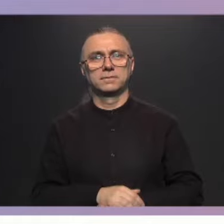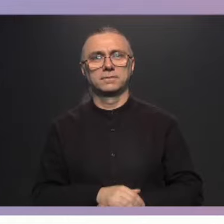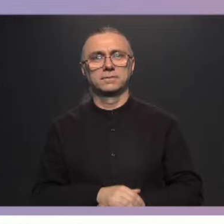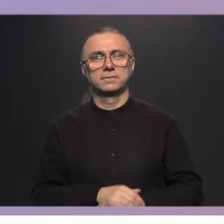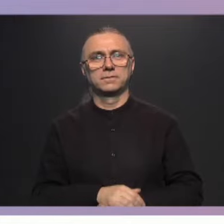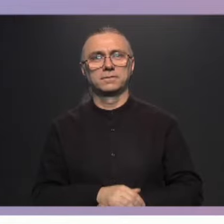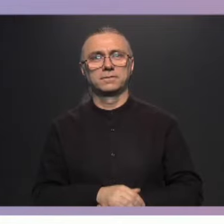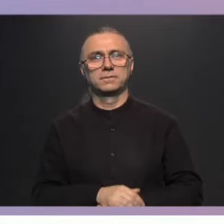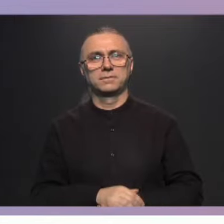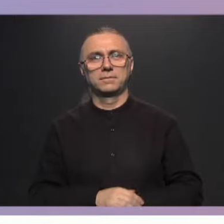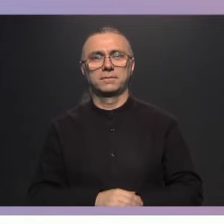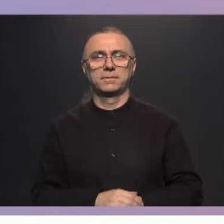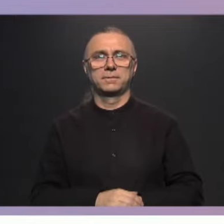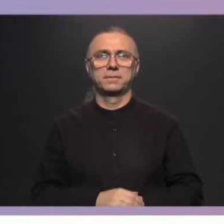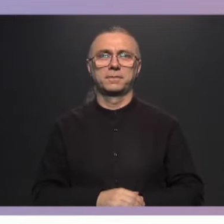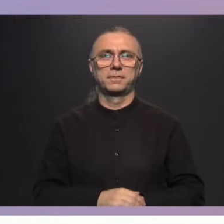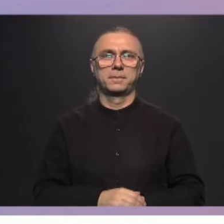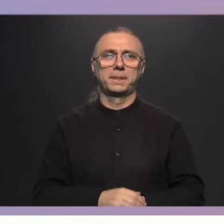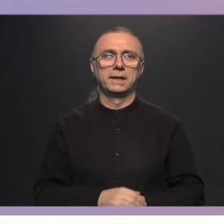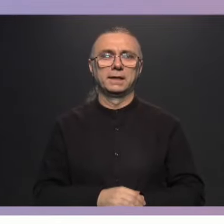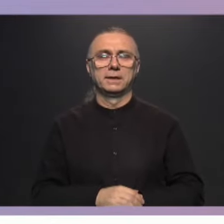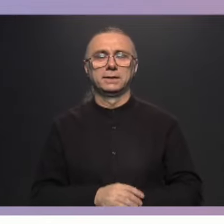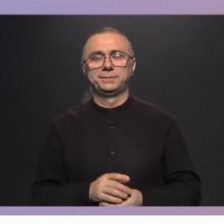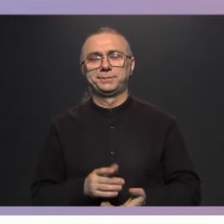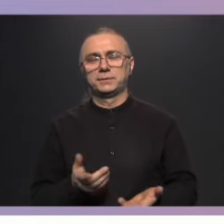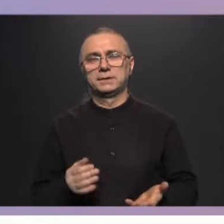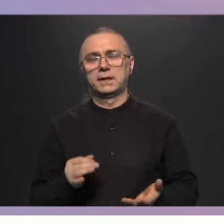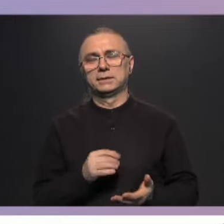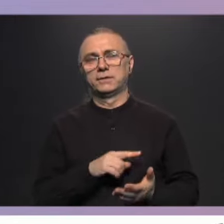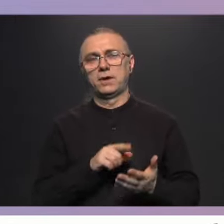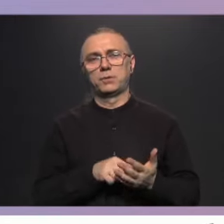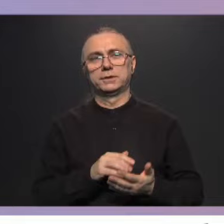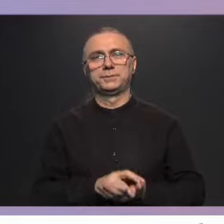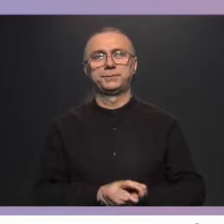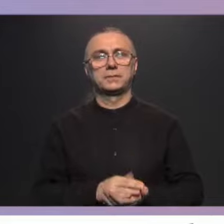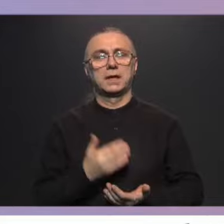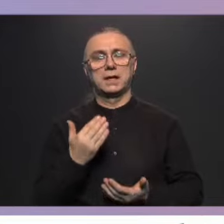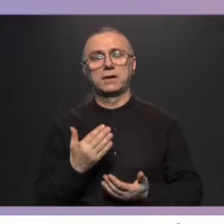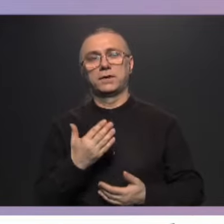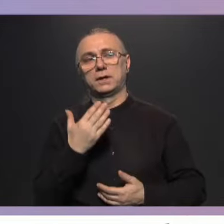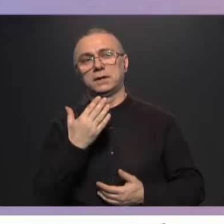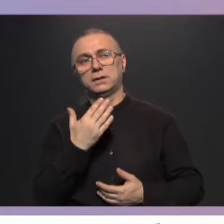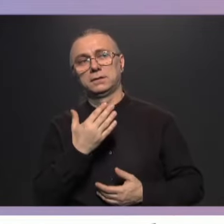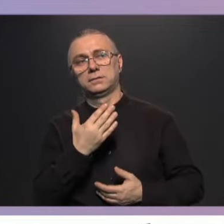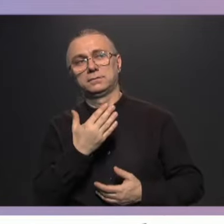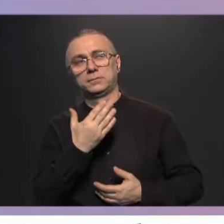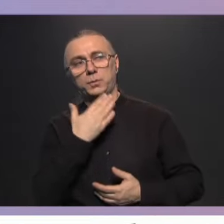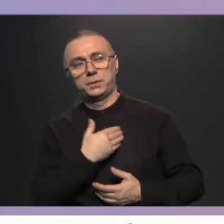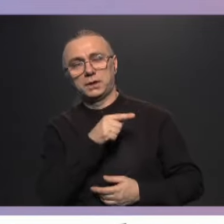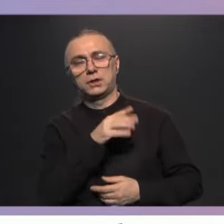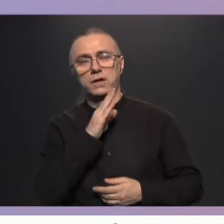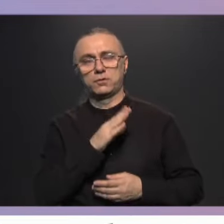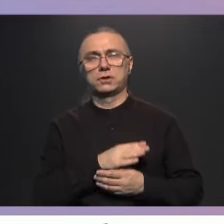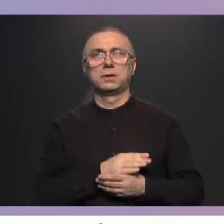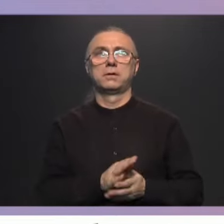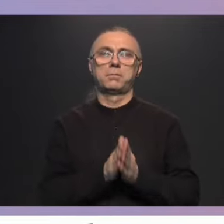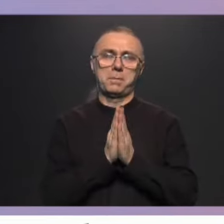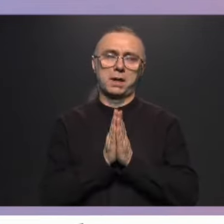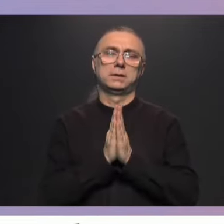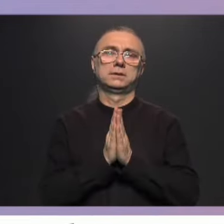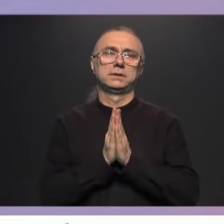не знаю, даже такой интересный вопрос. Если вы любите эту девушку, вы придите, помолитесь. Вы просто придите и настройтесь